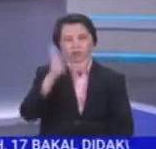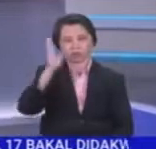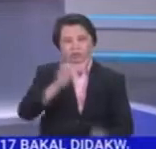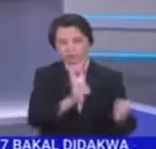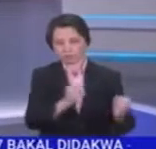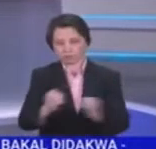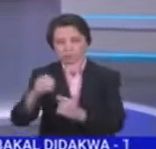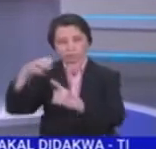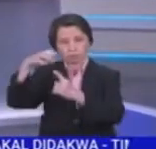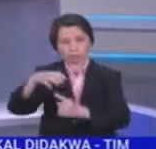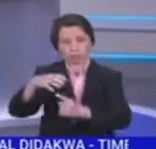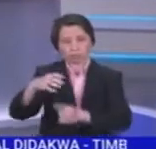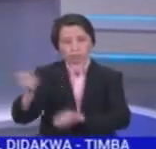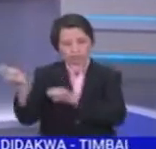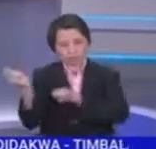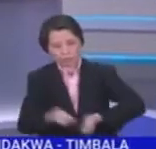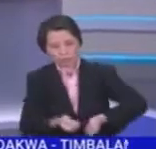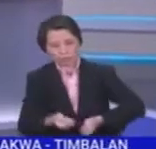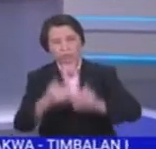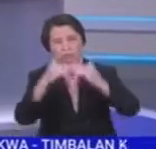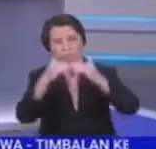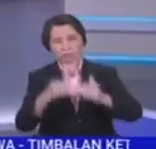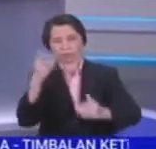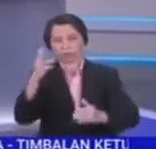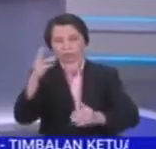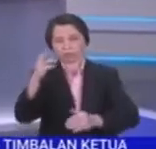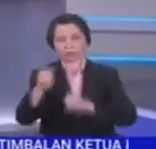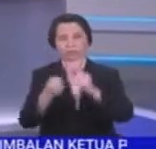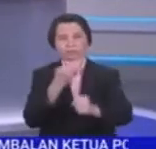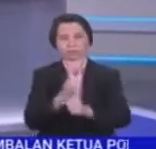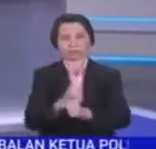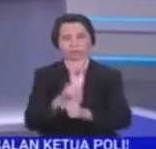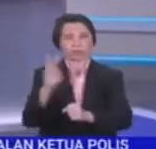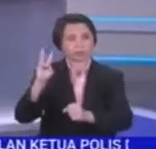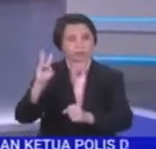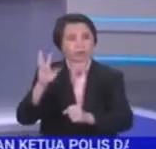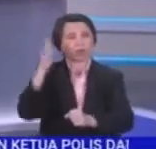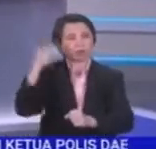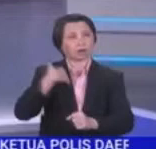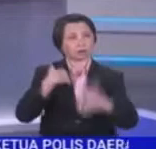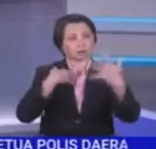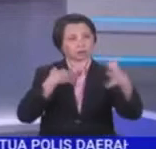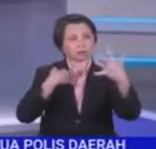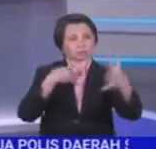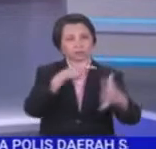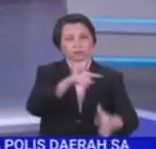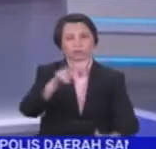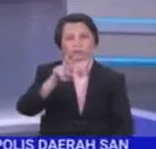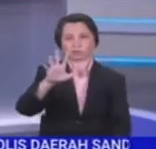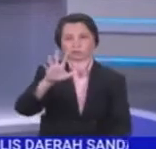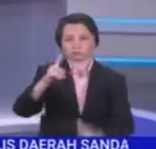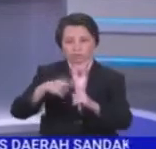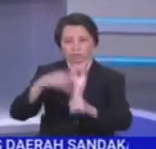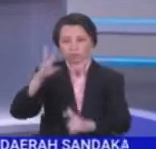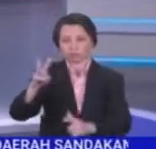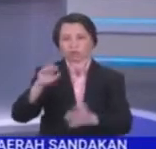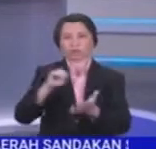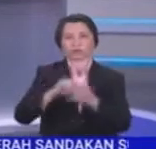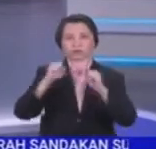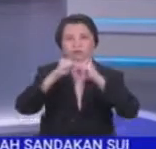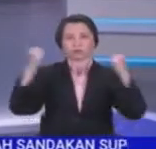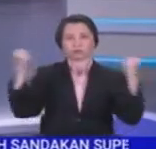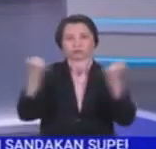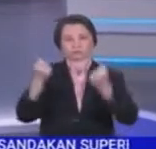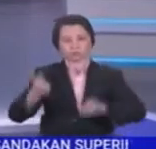menghancurkan kejohanan hoki kebangsaan bahwa 16 tahun yang akan diadakan pada 15 hingga 29 ini di stadion